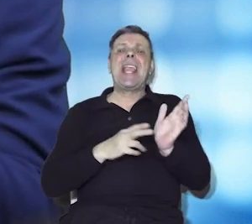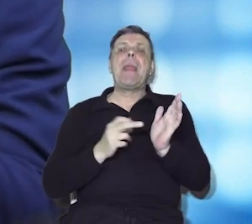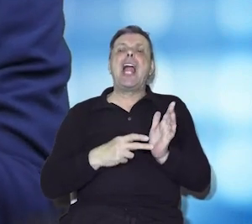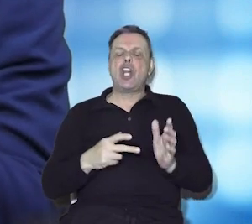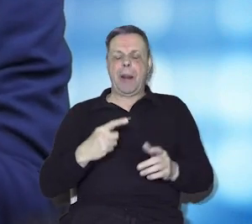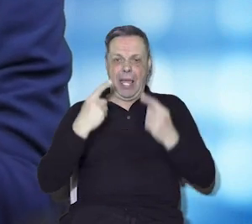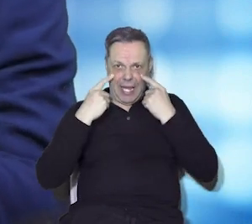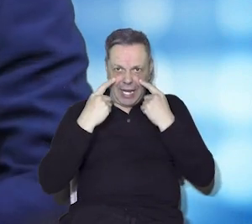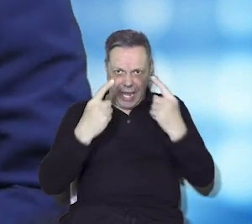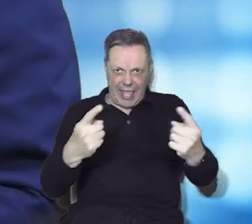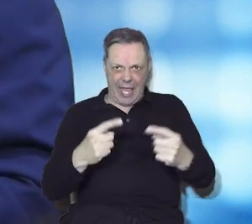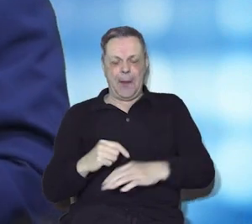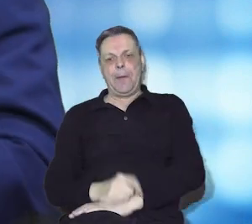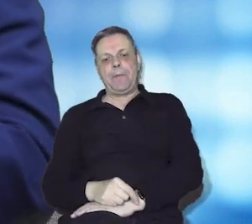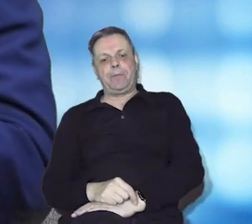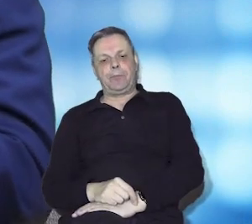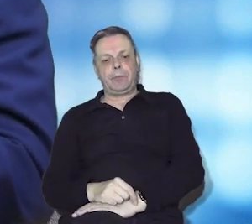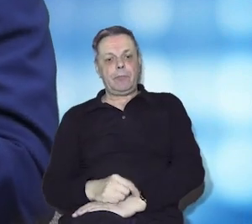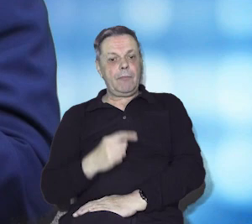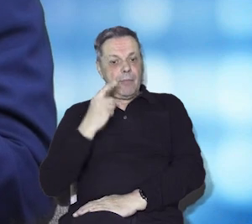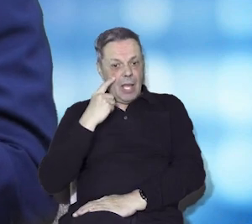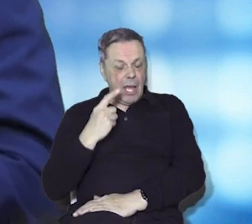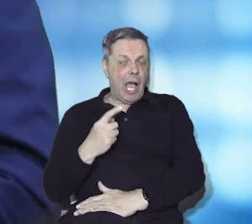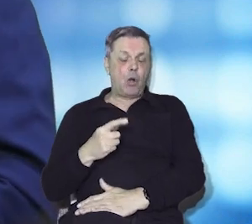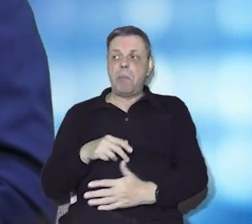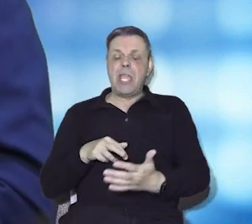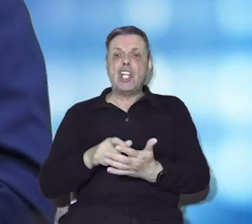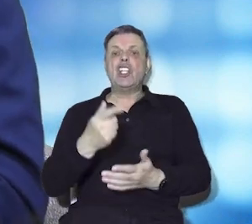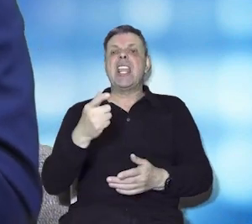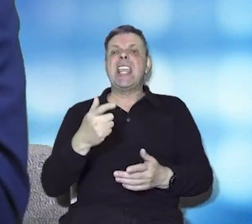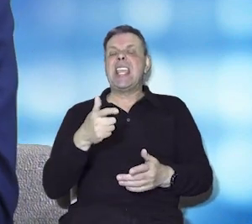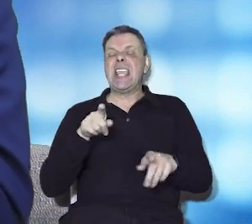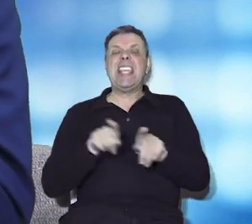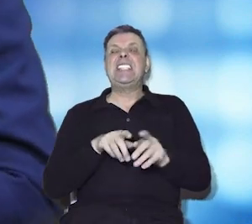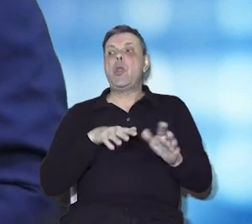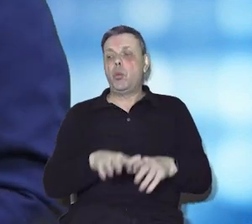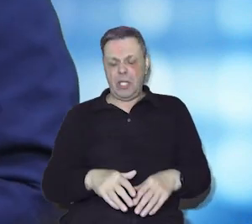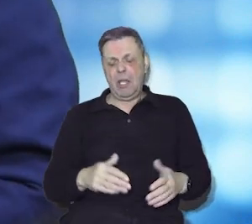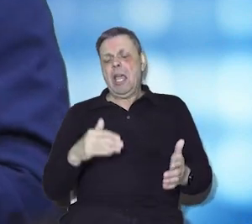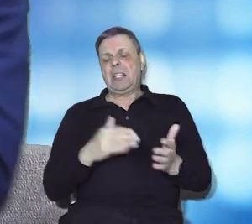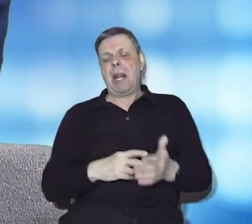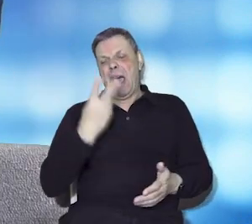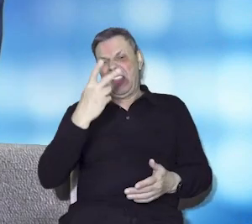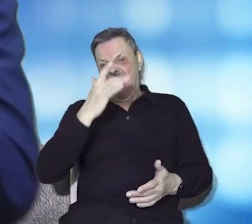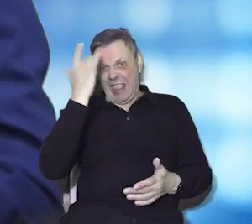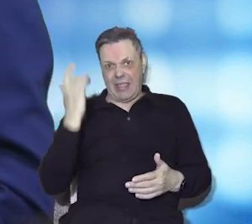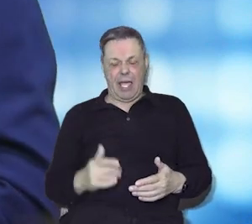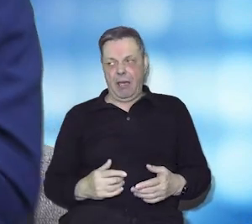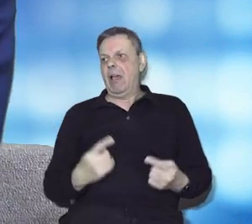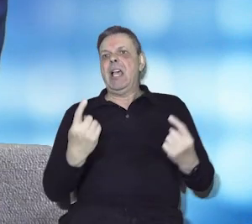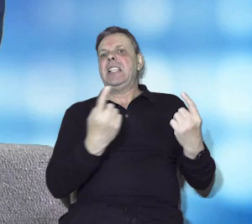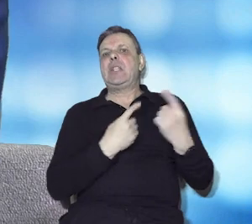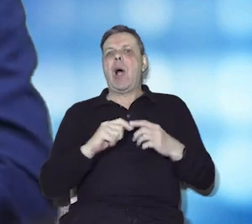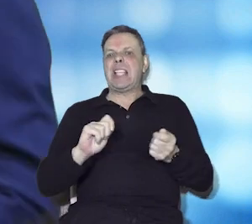gledanja. Znači, ako bi išli isti ljudi, treba 2 ljeta, a situacije se mijenjaju. Da sjetimo se Arapskog